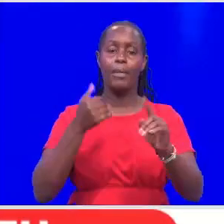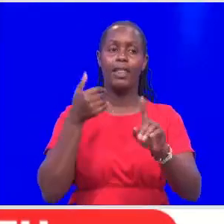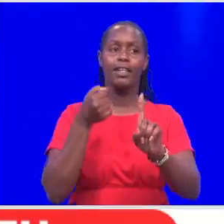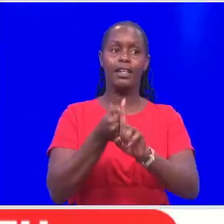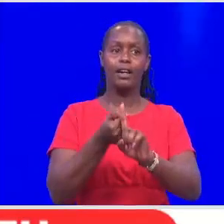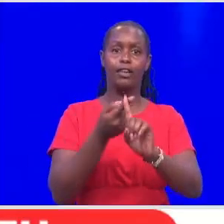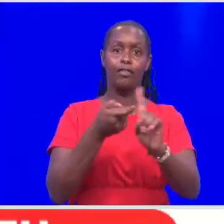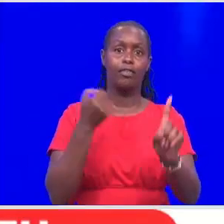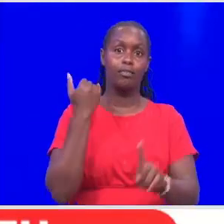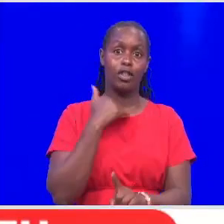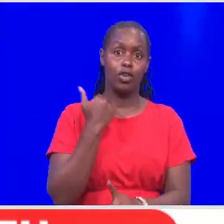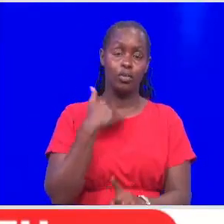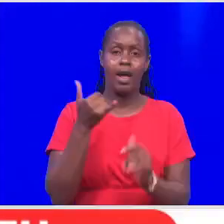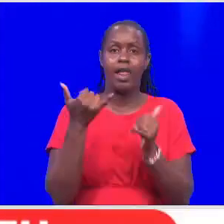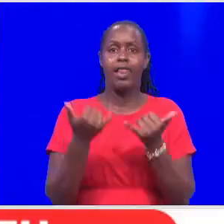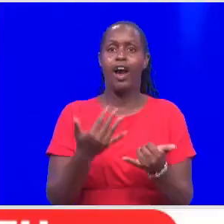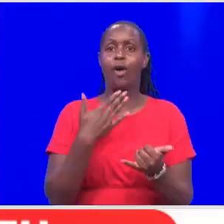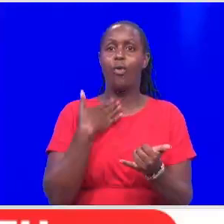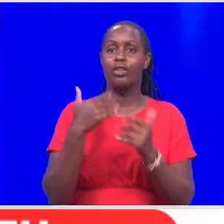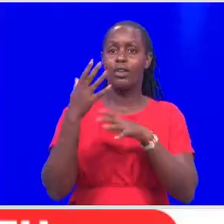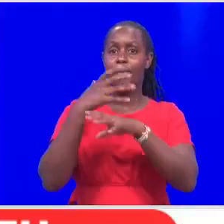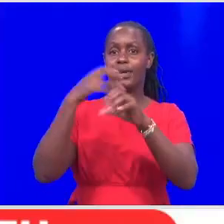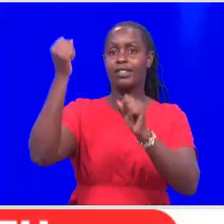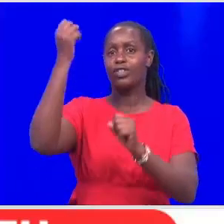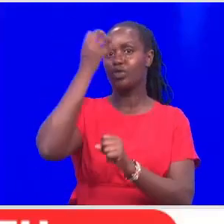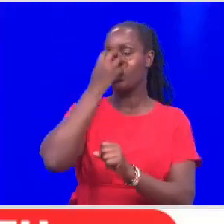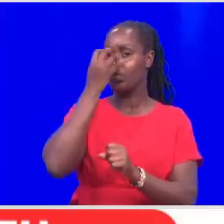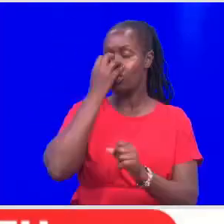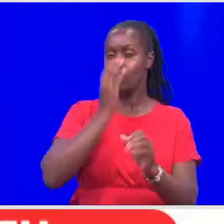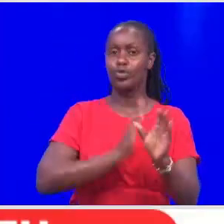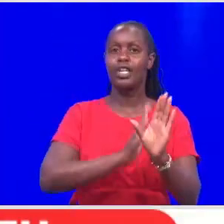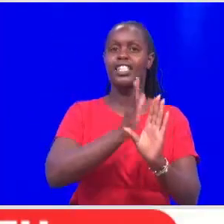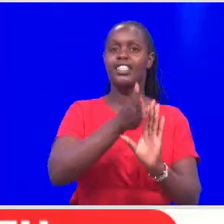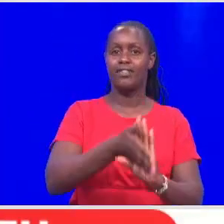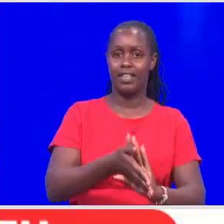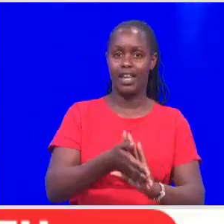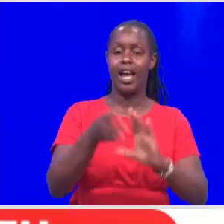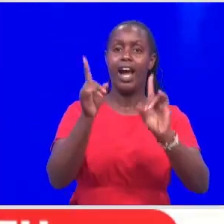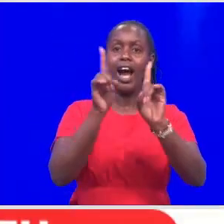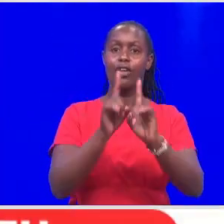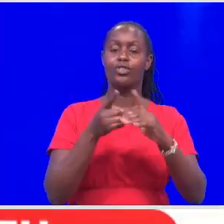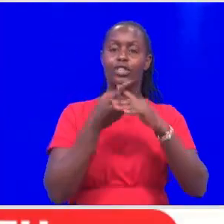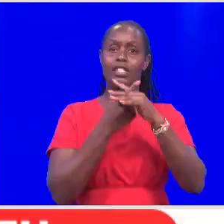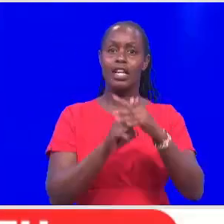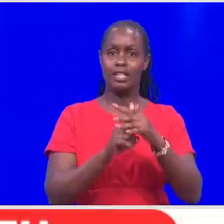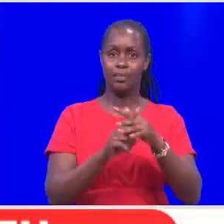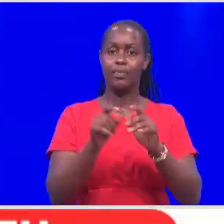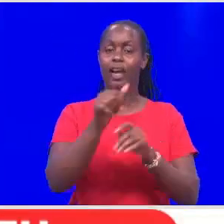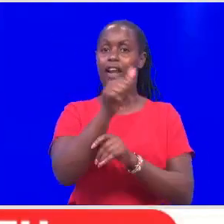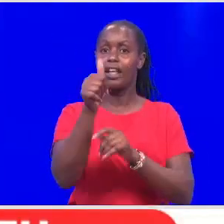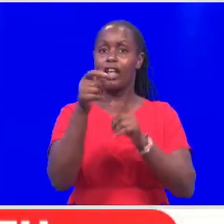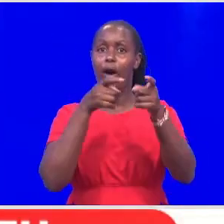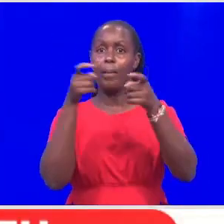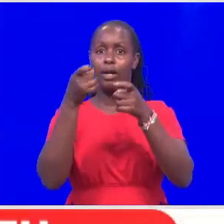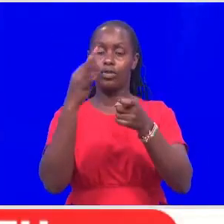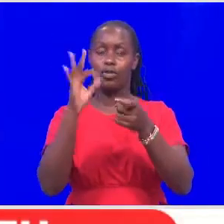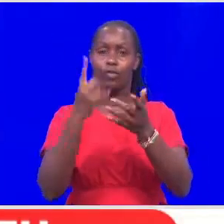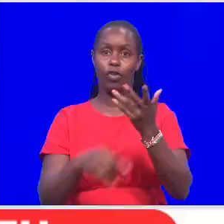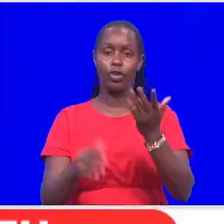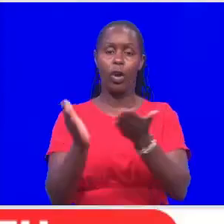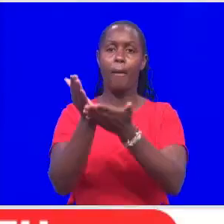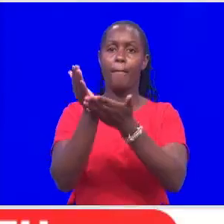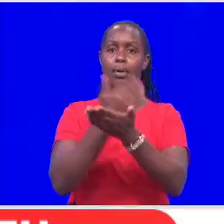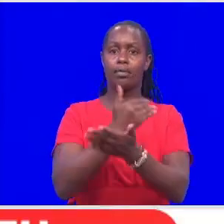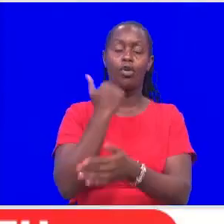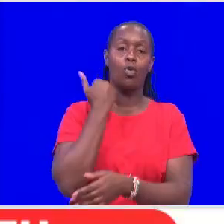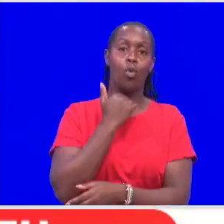mifugo. Sasa wanamtaka Rais William Ruto kuingilia kati na kuanzisha operesheni ya kuwakabili majangili